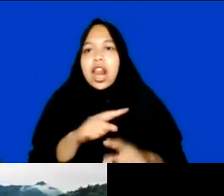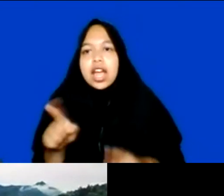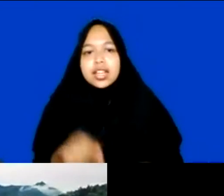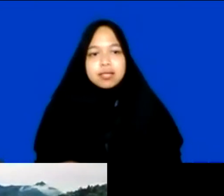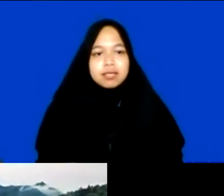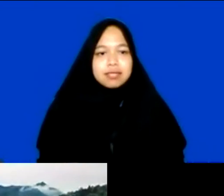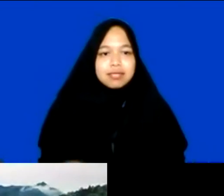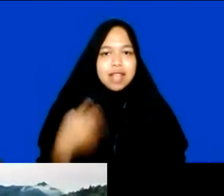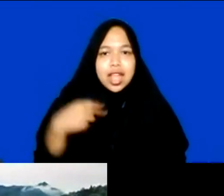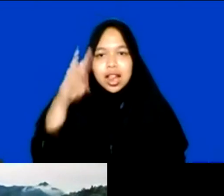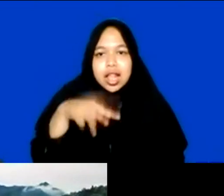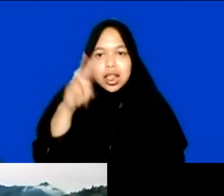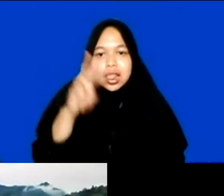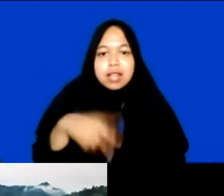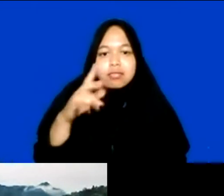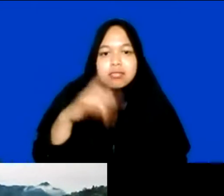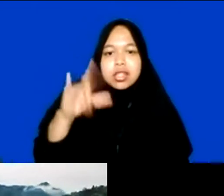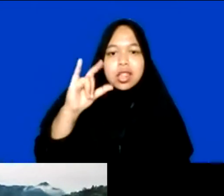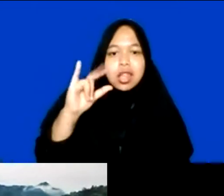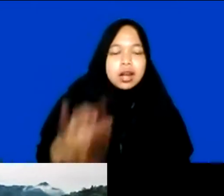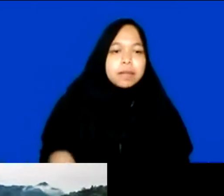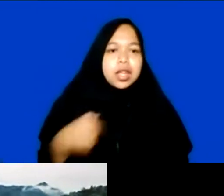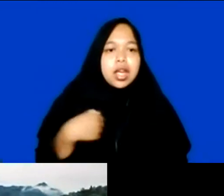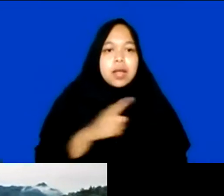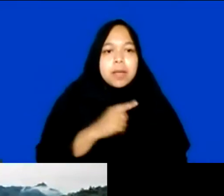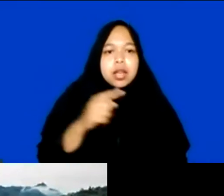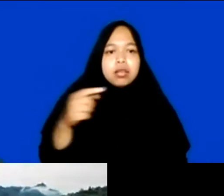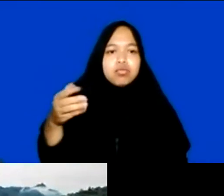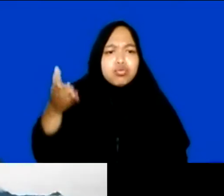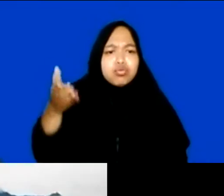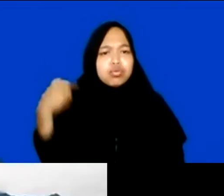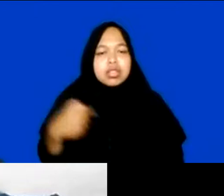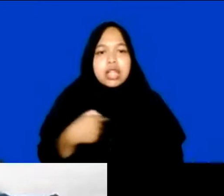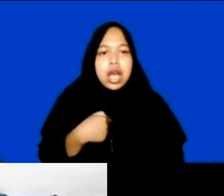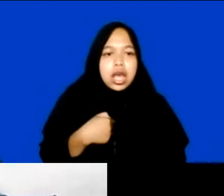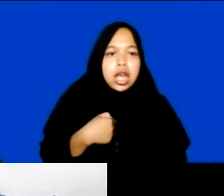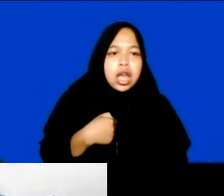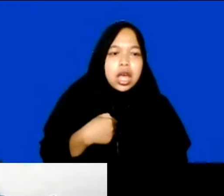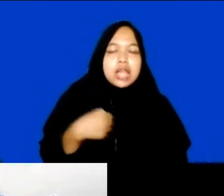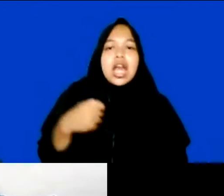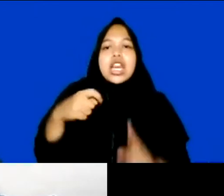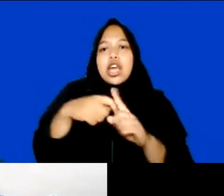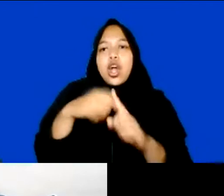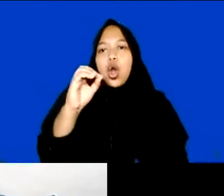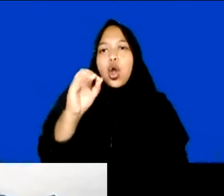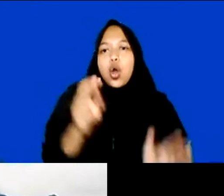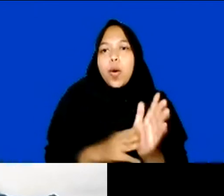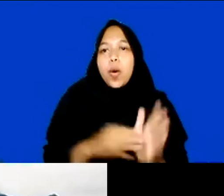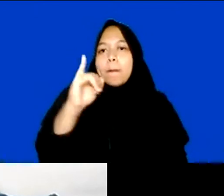Ya banyak banget sih. Sebenarnya kalau saya pribadi itu awalnya basicnya dari komik, dari karakter-karakter Jepang